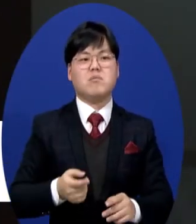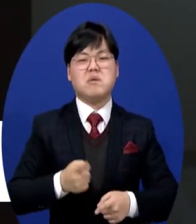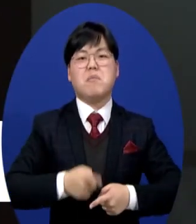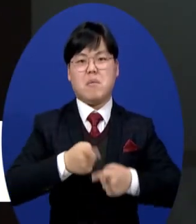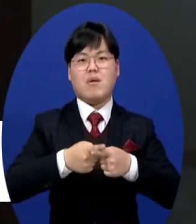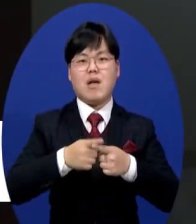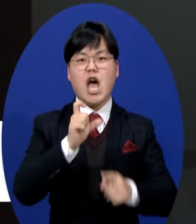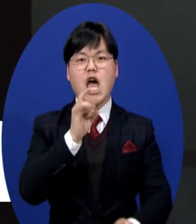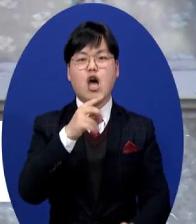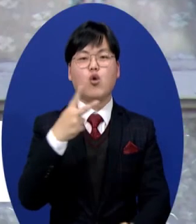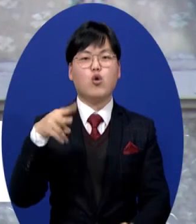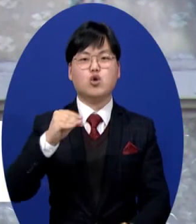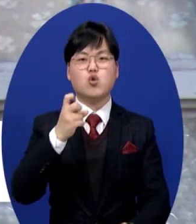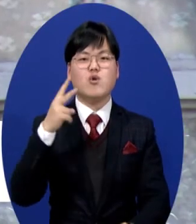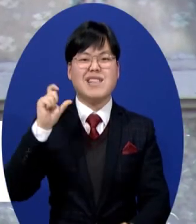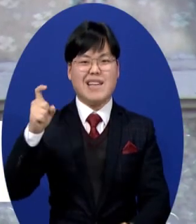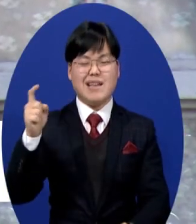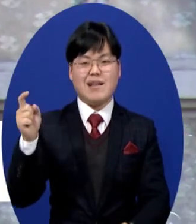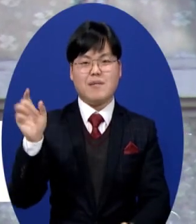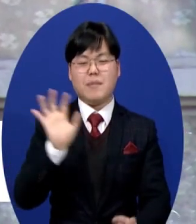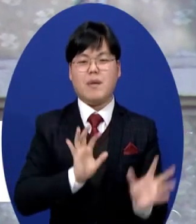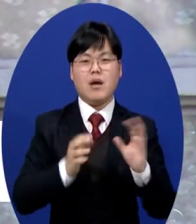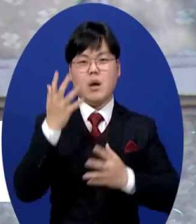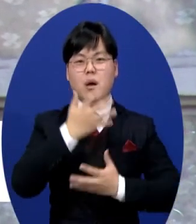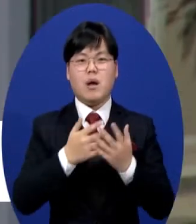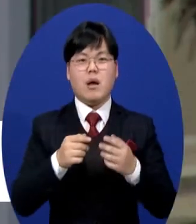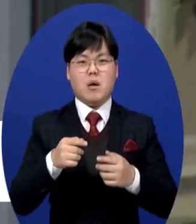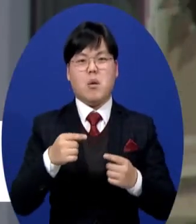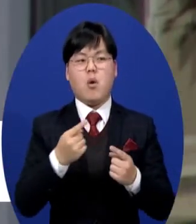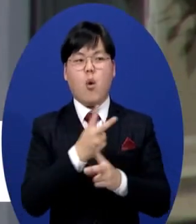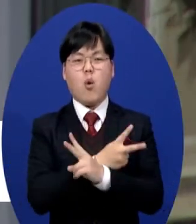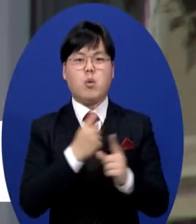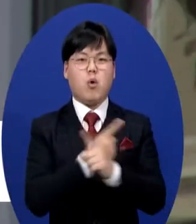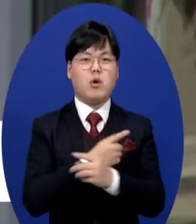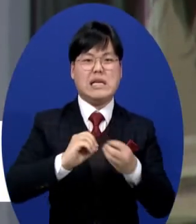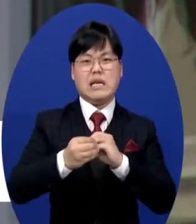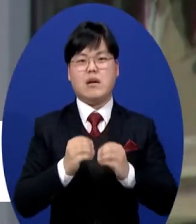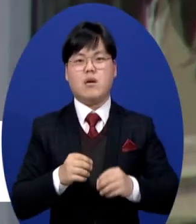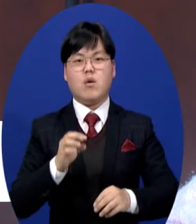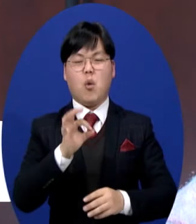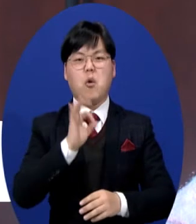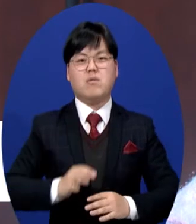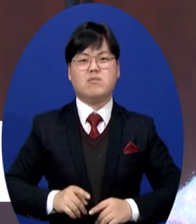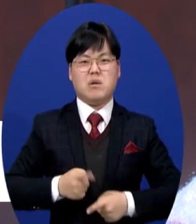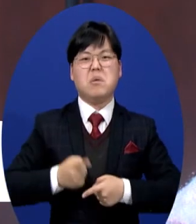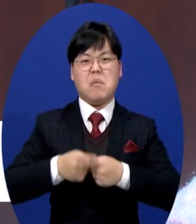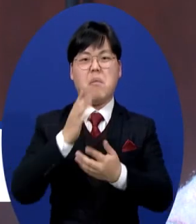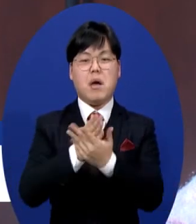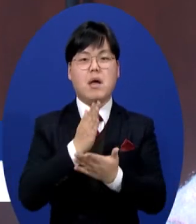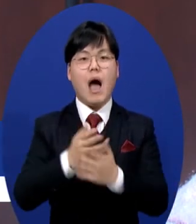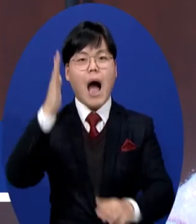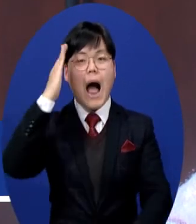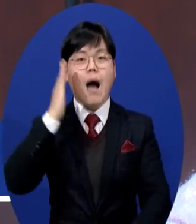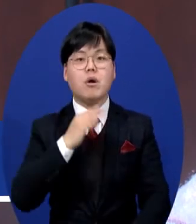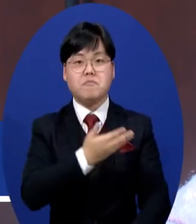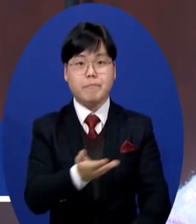хүний тоо нэмэгдэж, арх согтуурал хундаа хэтрүүлэн хэрэглэснээс болж гэмт хэрэг үлдэх зөрчлийн тооч мөн тодорхой хуваар өсдөг гэлээ. Эцэг эхчүүд